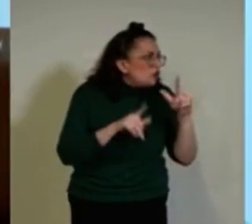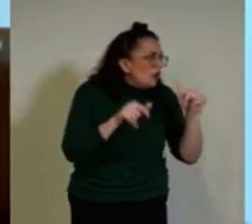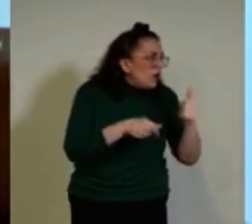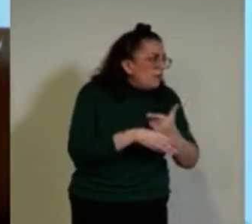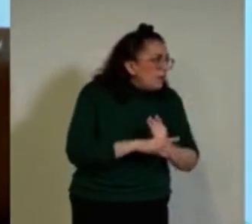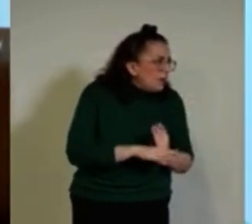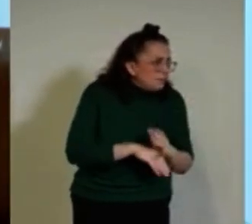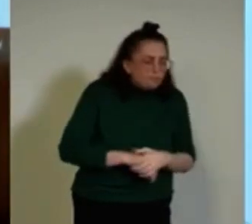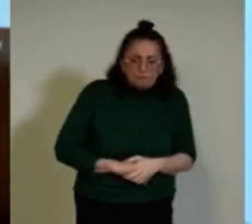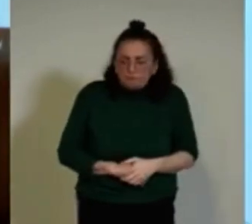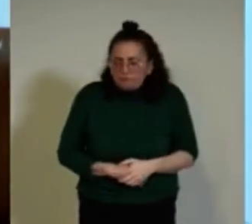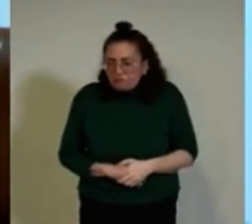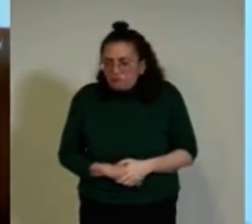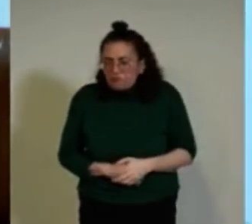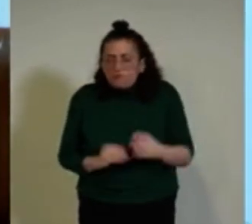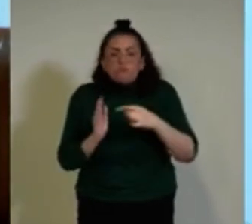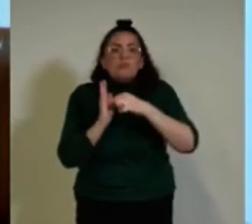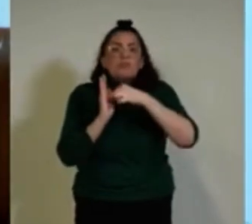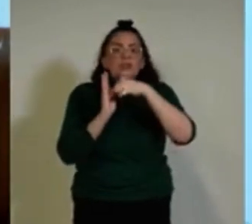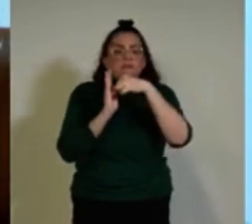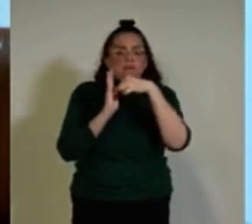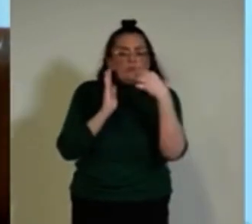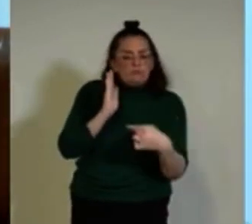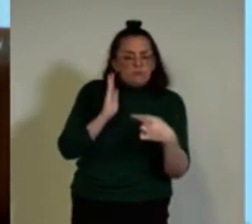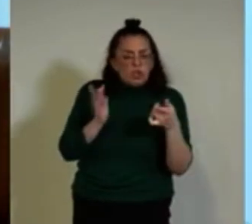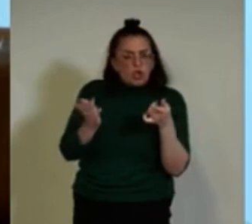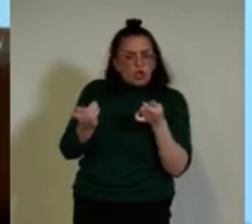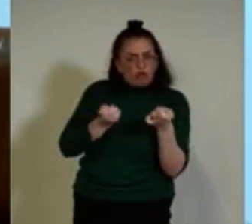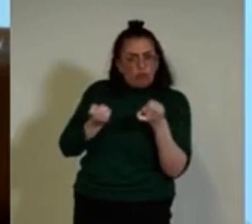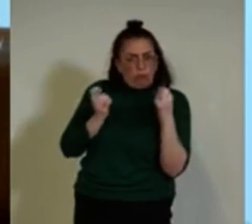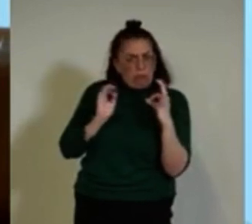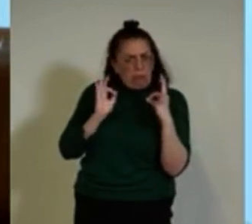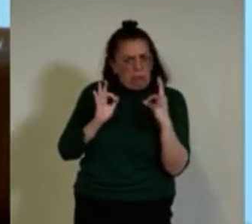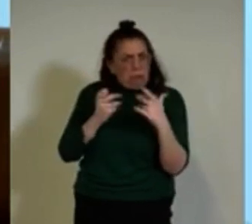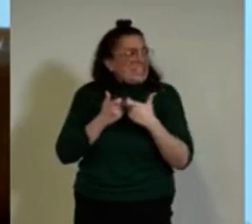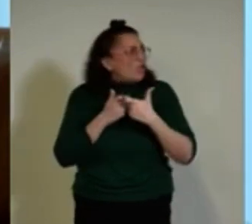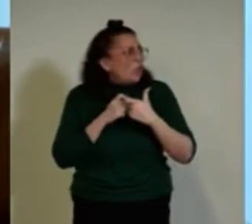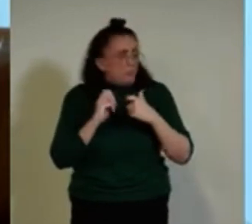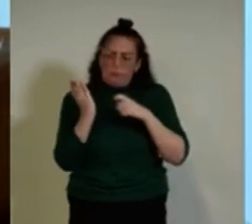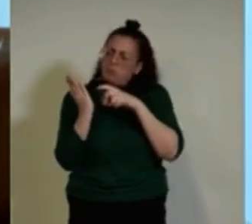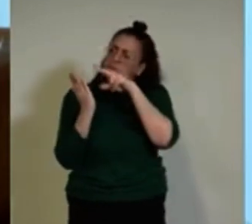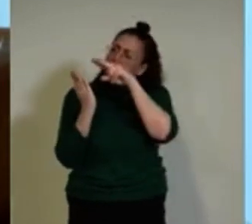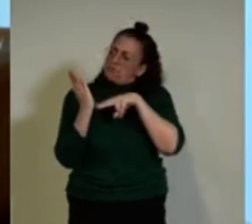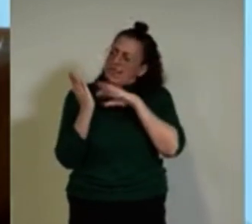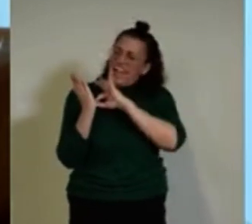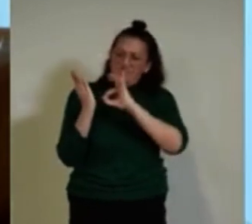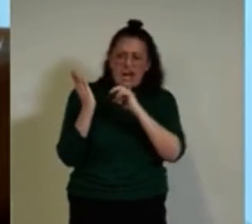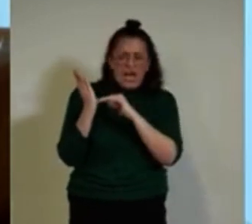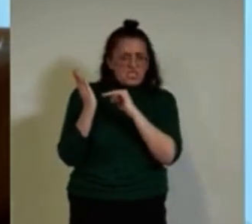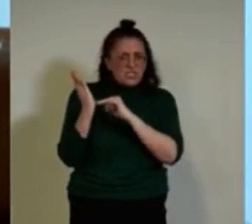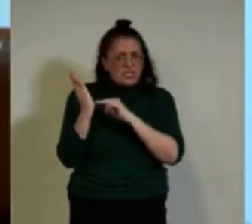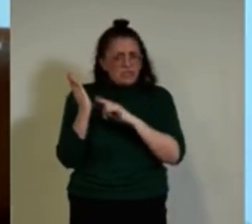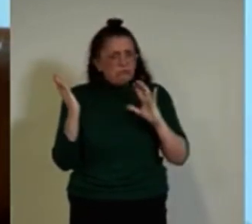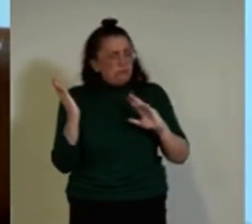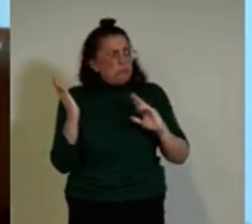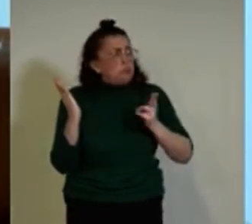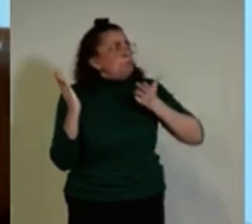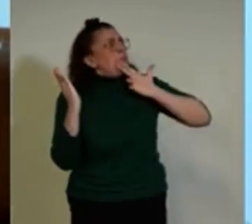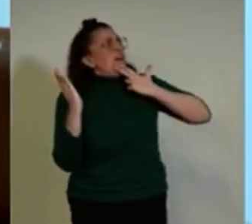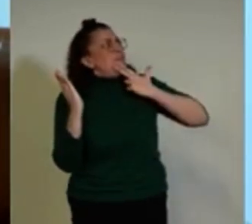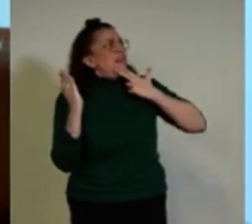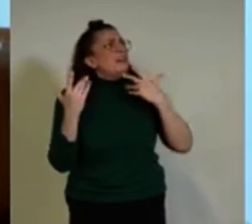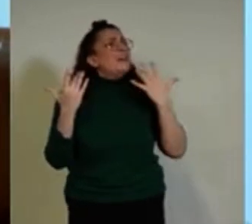dette est parfaitement maîtrisée. Je ne vais pas citer le document, mais vous l'avez affiché tout à l'heure. Vous expliquez rester parfaitement en dessous du seuil des